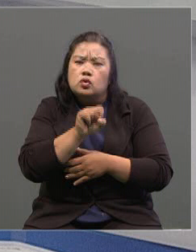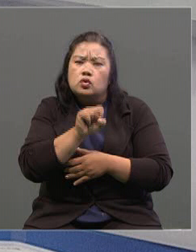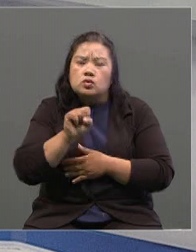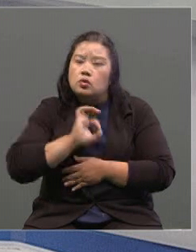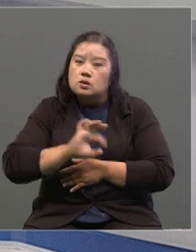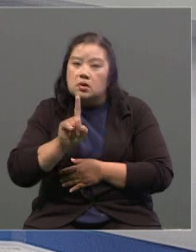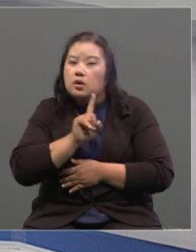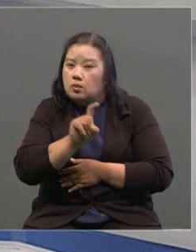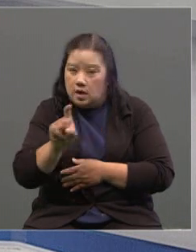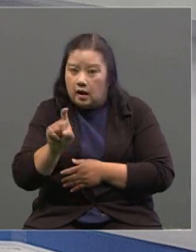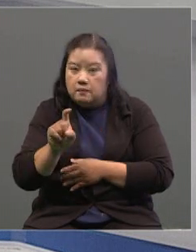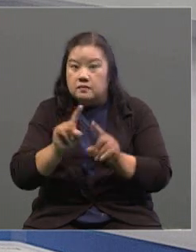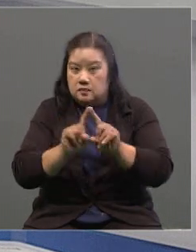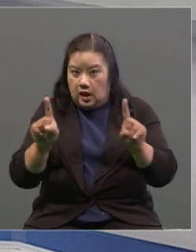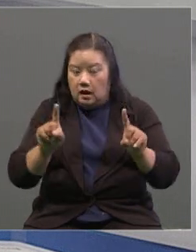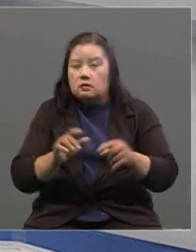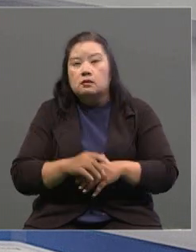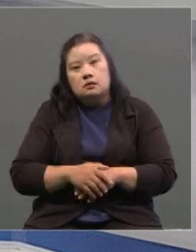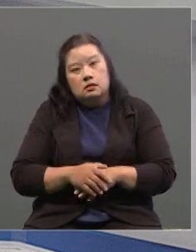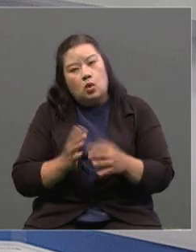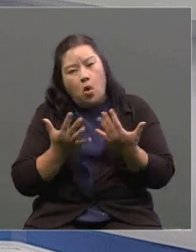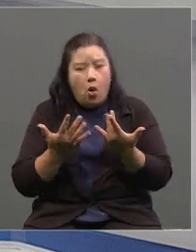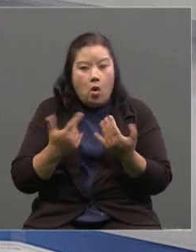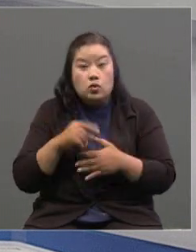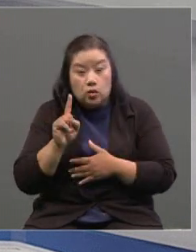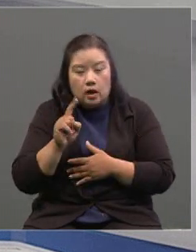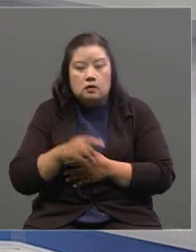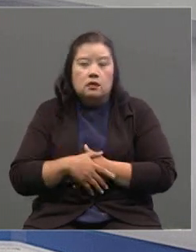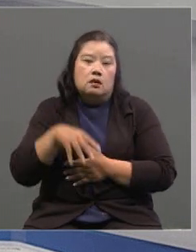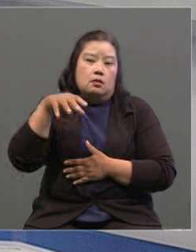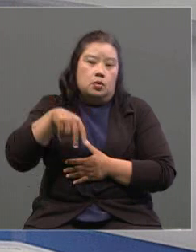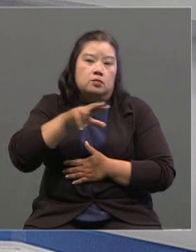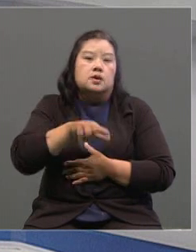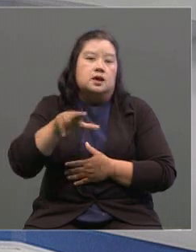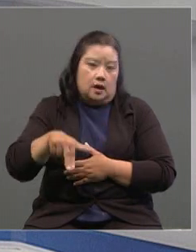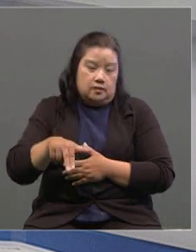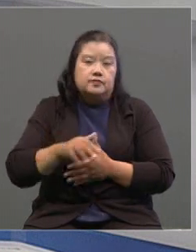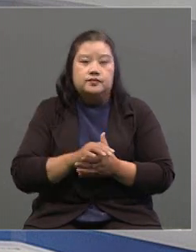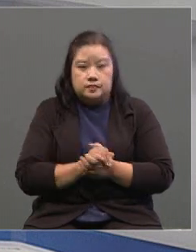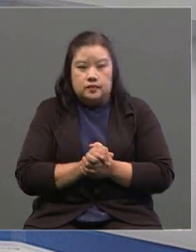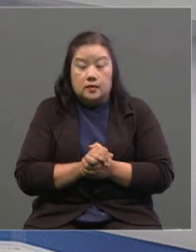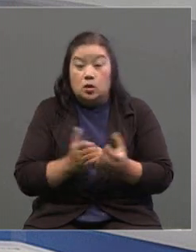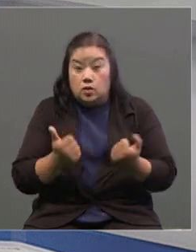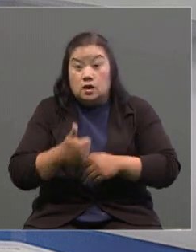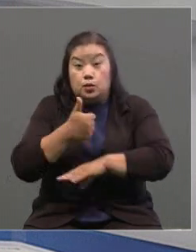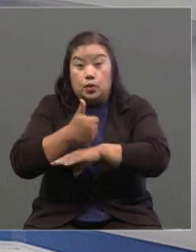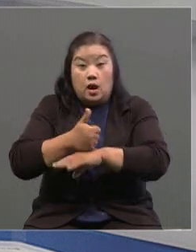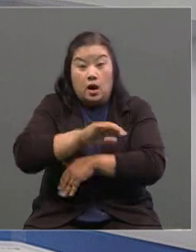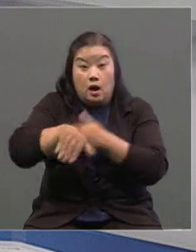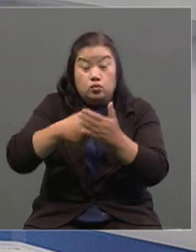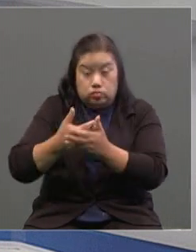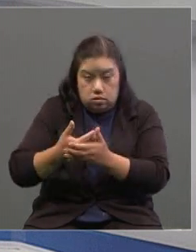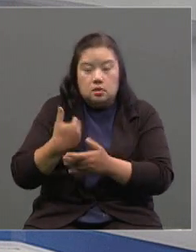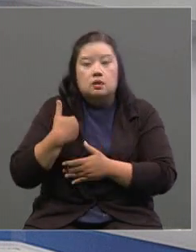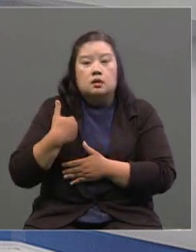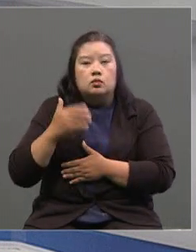ด้วยแต่ว่าอีกจุดหนึ่งที่นักข่าวไปรอกันอยู่ที่นั่นแล้วนั่นก็คือที่ทําการพักเพื่อไทยนะครับเพราะเชื่อว่าเดี๋ยวทางแกนนําพักรวมทั้งคุ